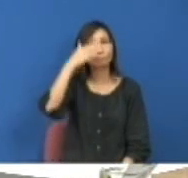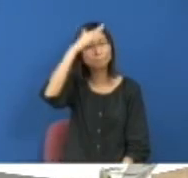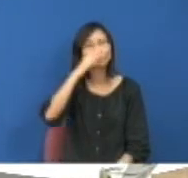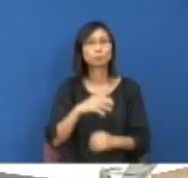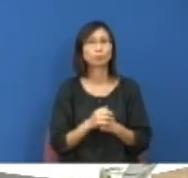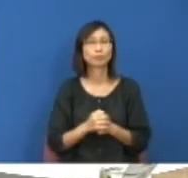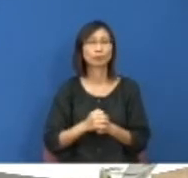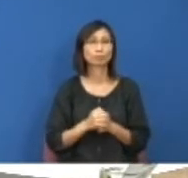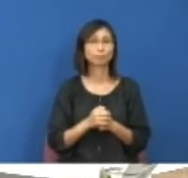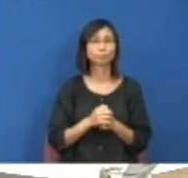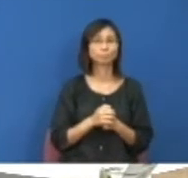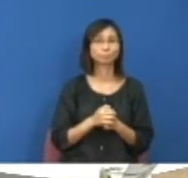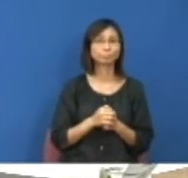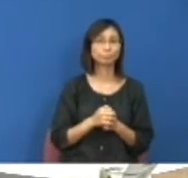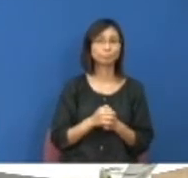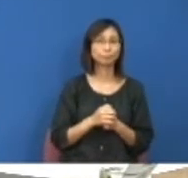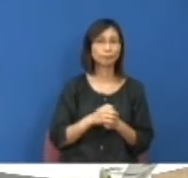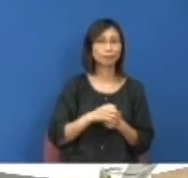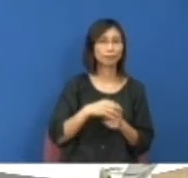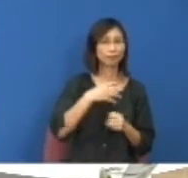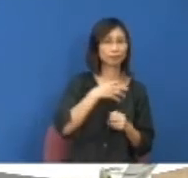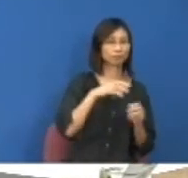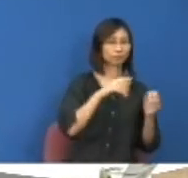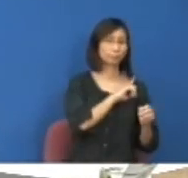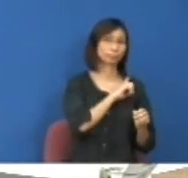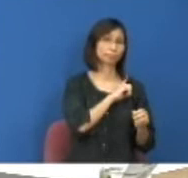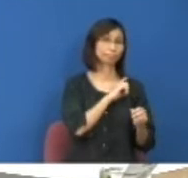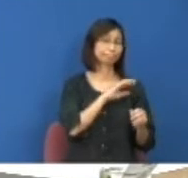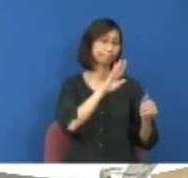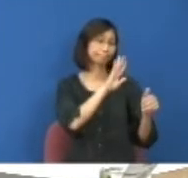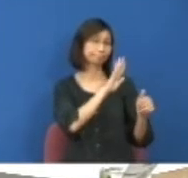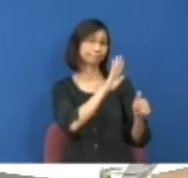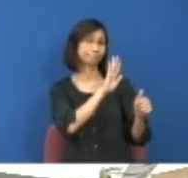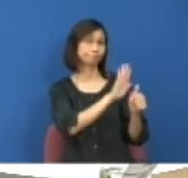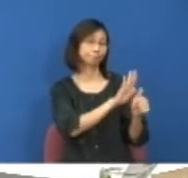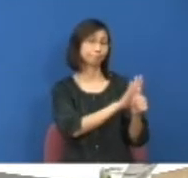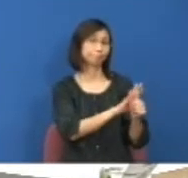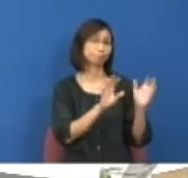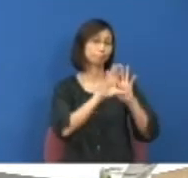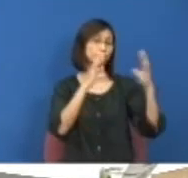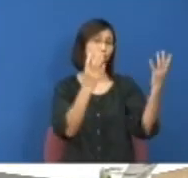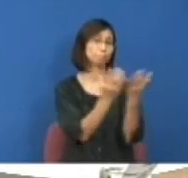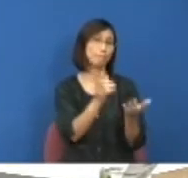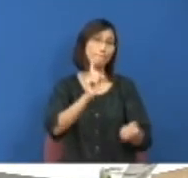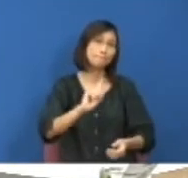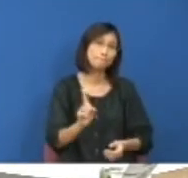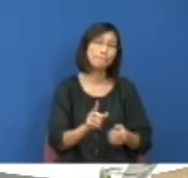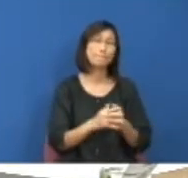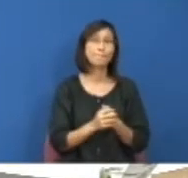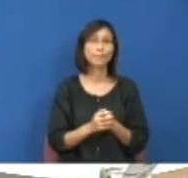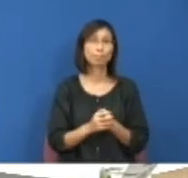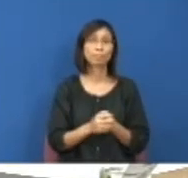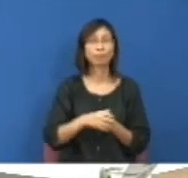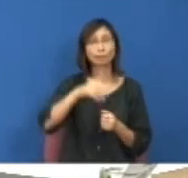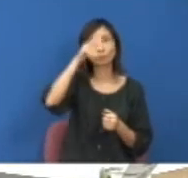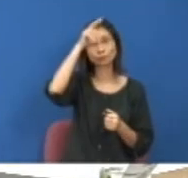企喺邊個階級的立場上面去講，咁佢對呢個官商勾結或者香港嘅腐敗政治制度嘅